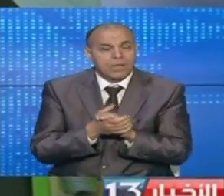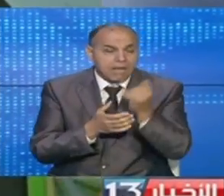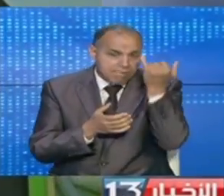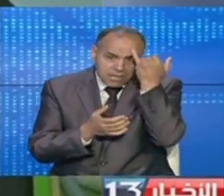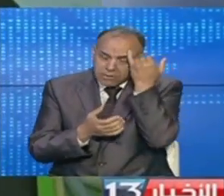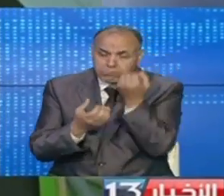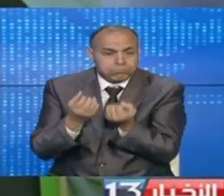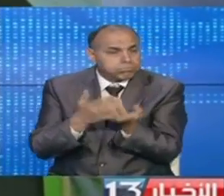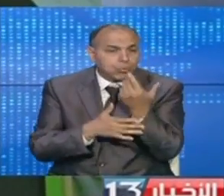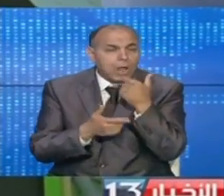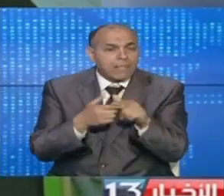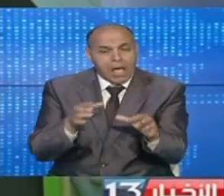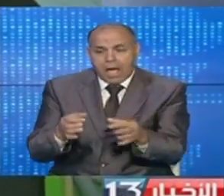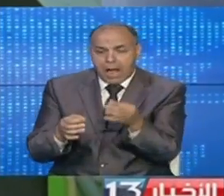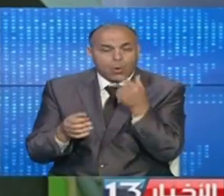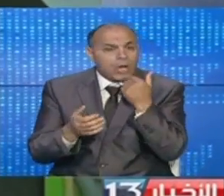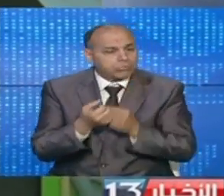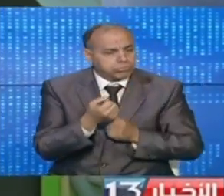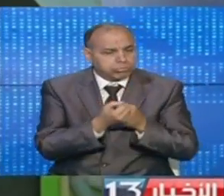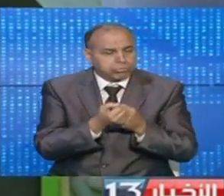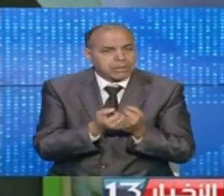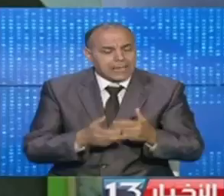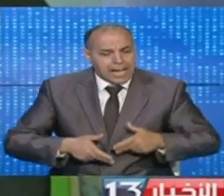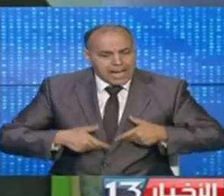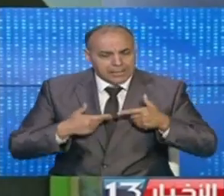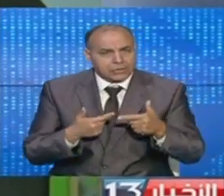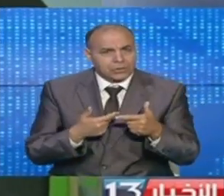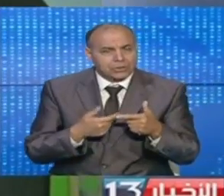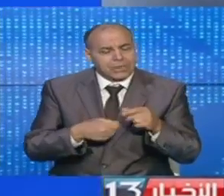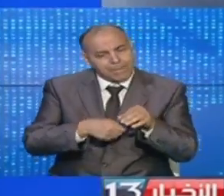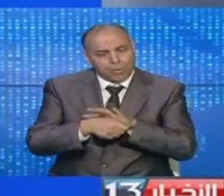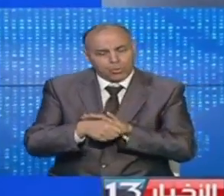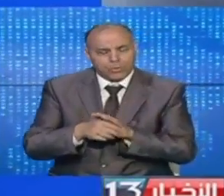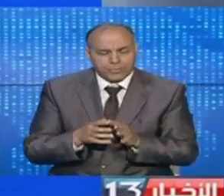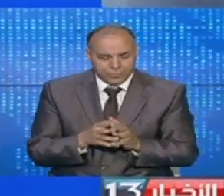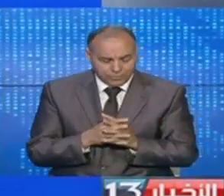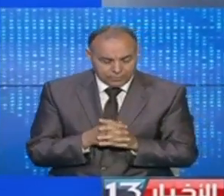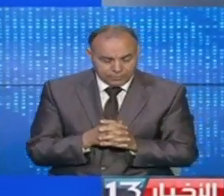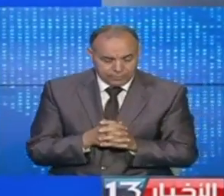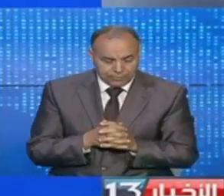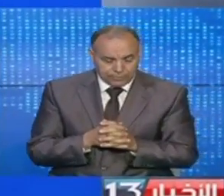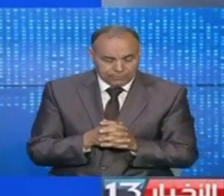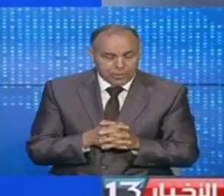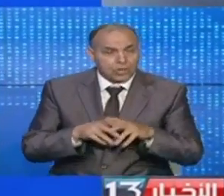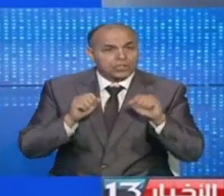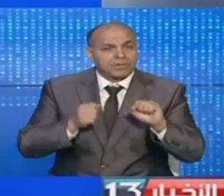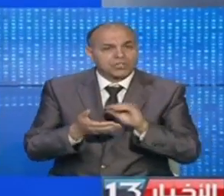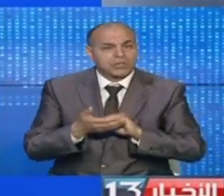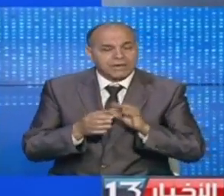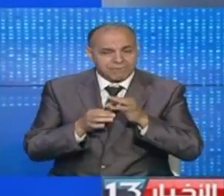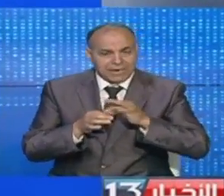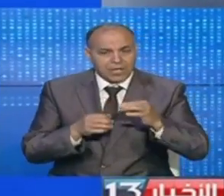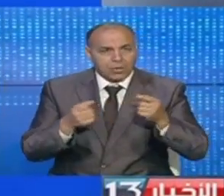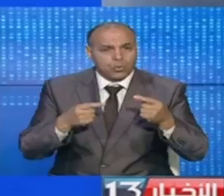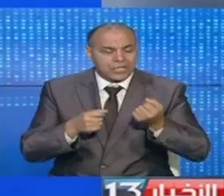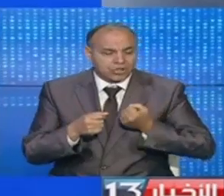مبادرات أوجدت حلولا تساعد على التعايش مع هذه الجائحة. تمكنت الإدارة الفرعية